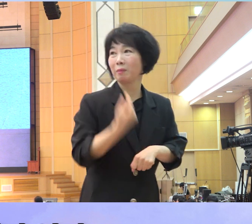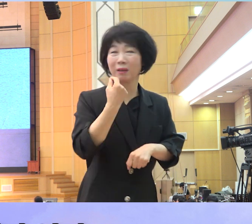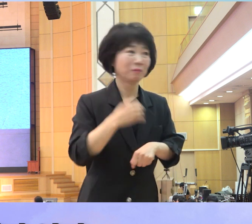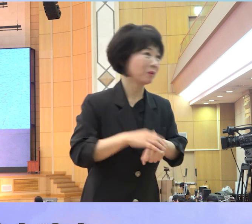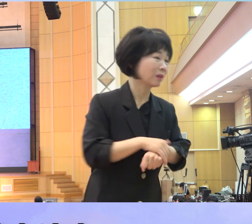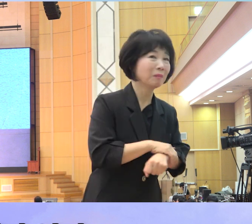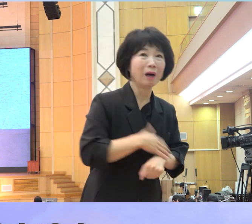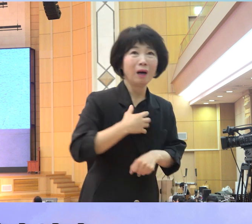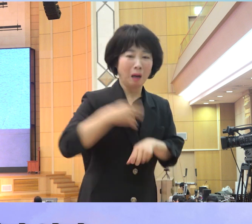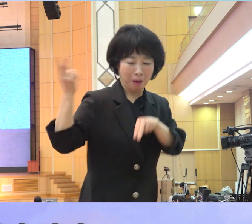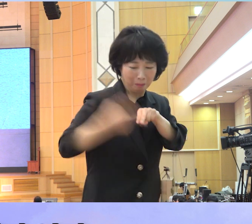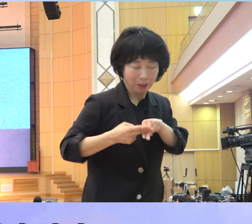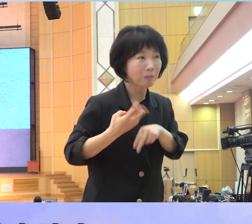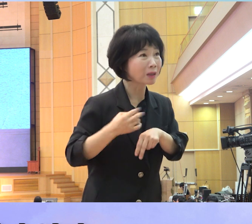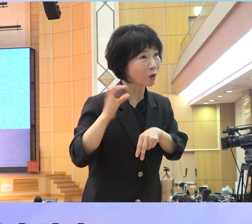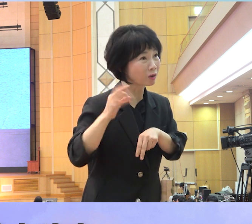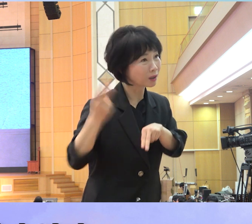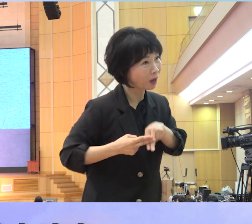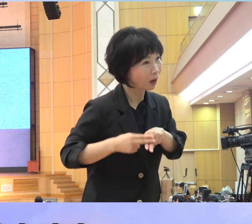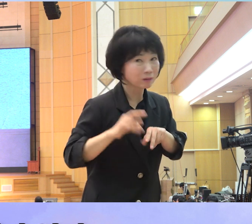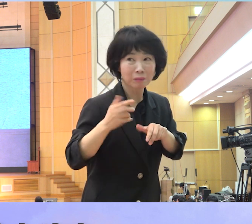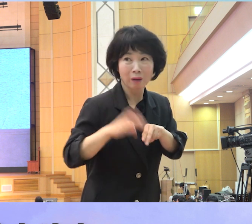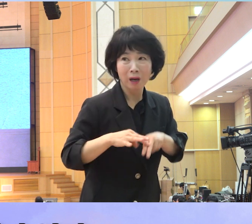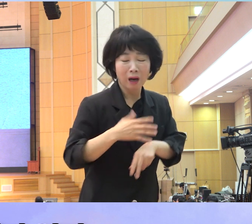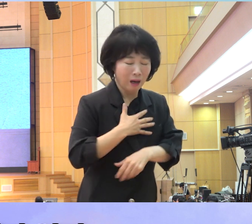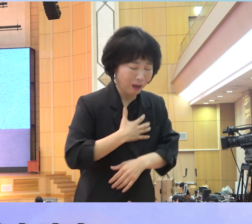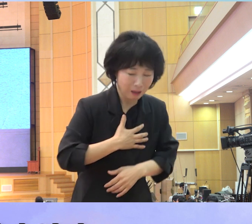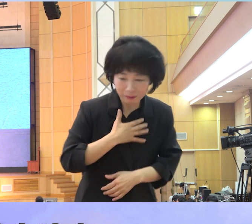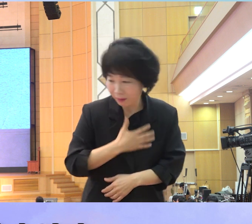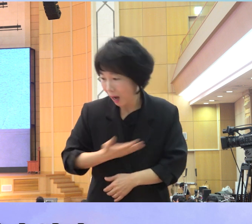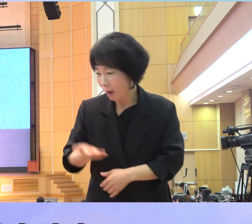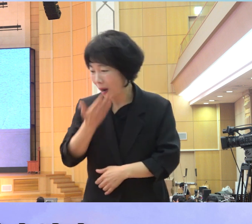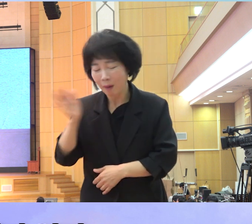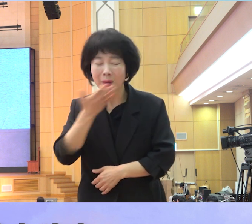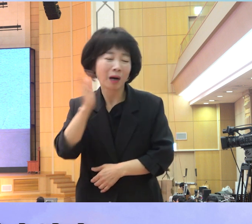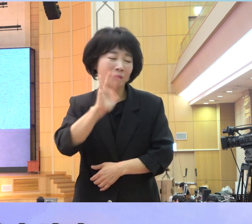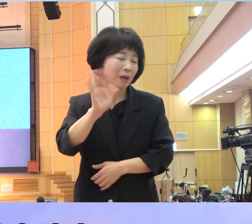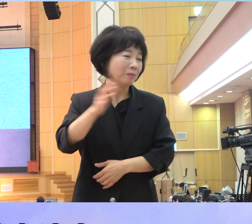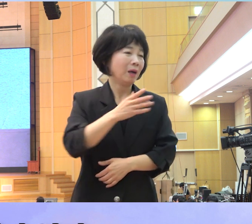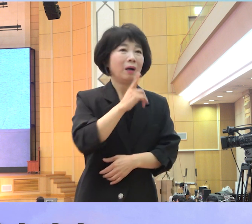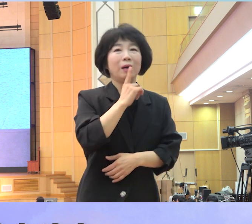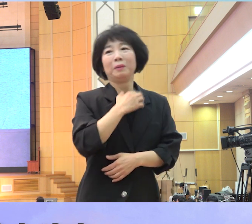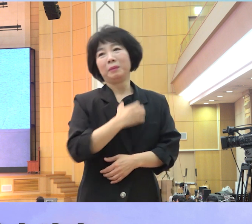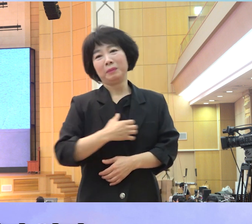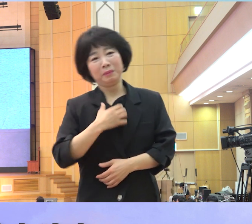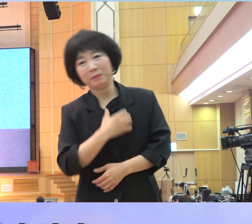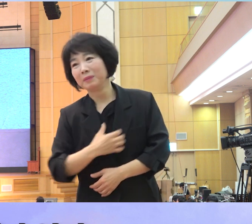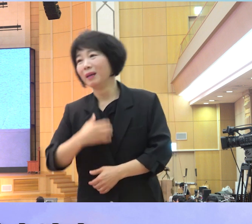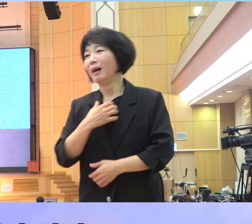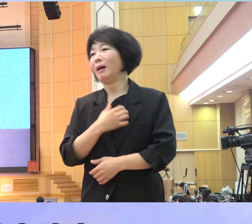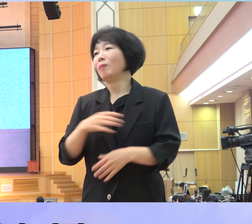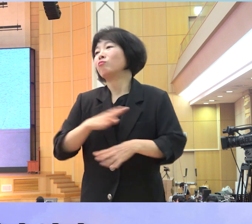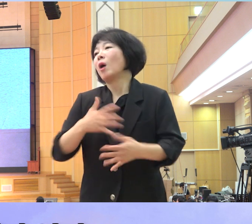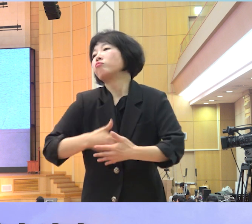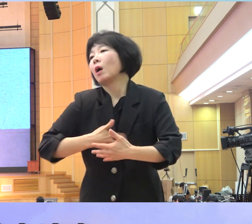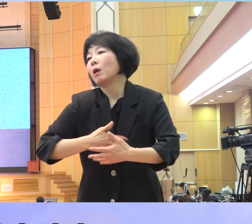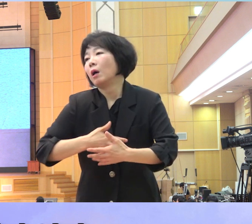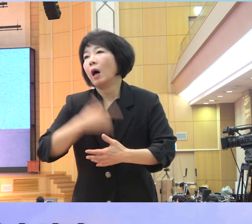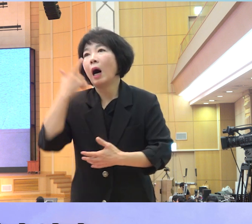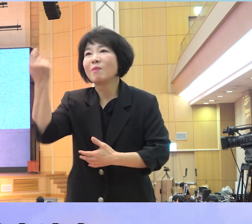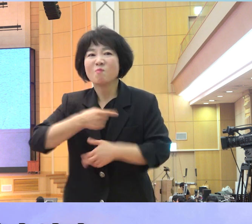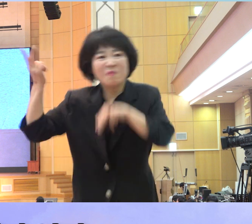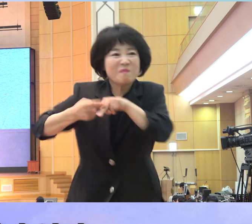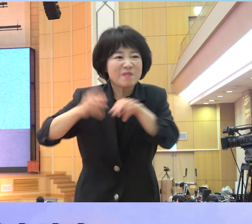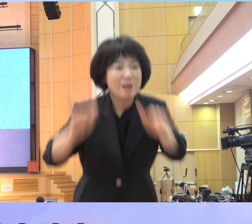아무것도 안 들려요. 아무것도 안 들어오고요. 오후 5시 되면 막 만화영화를 하거든요.